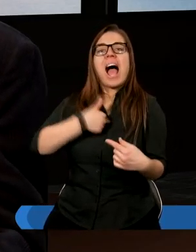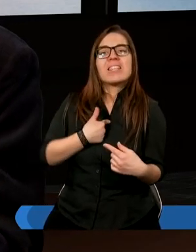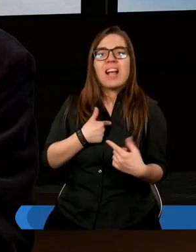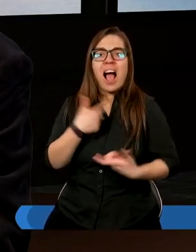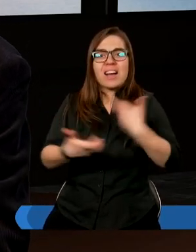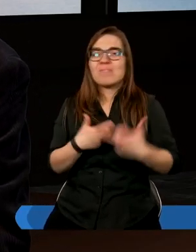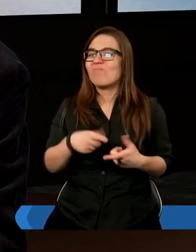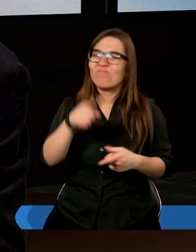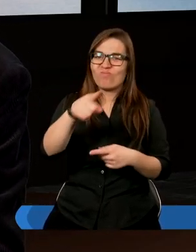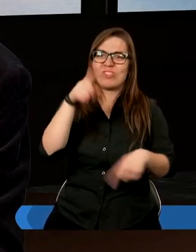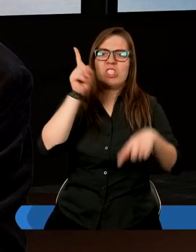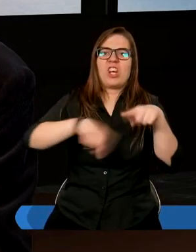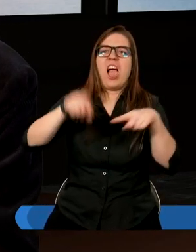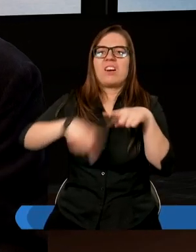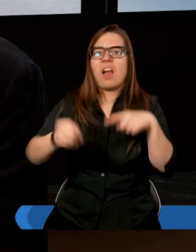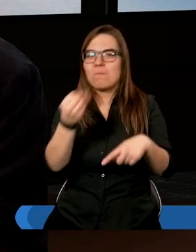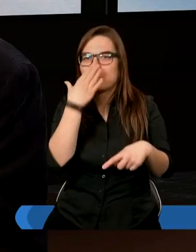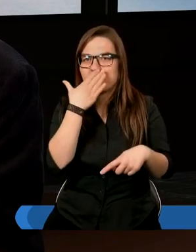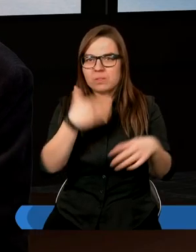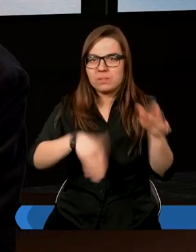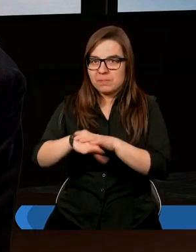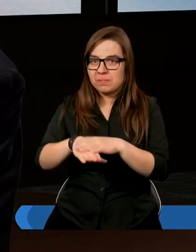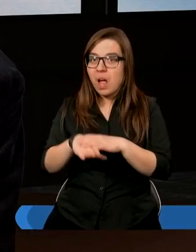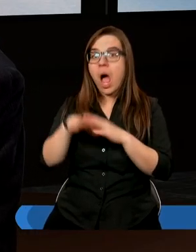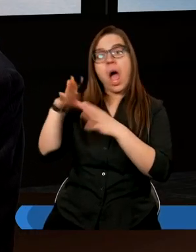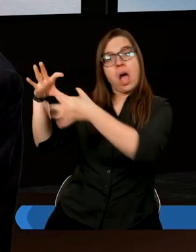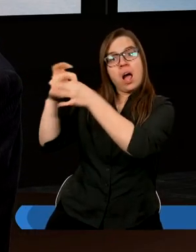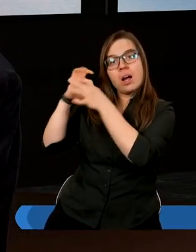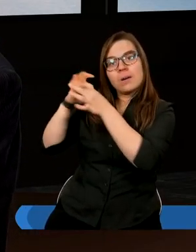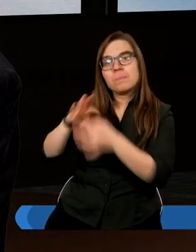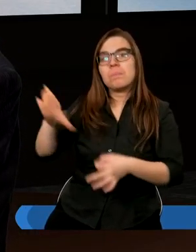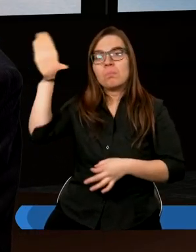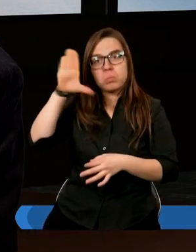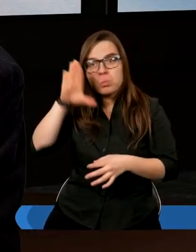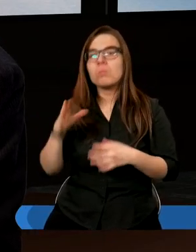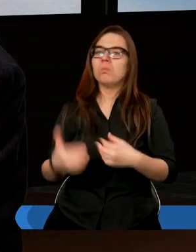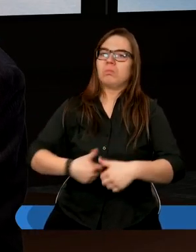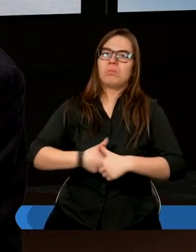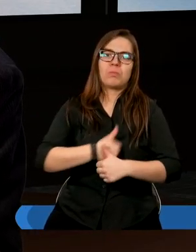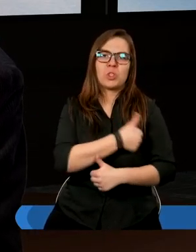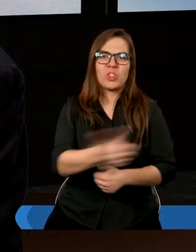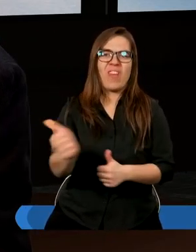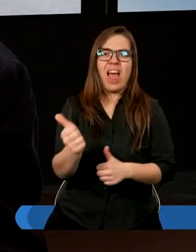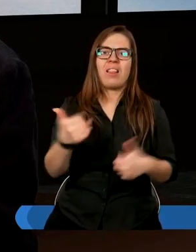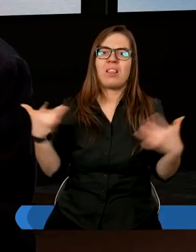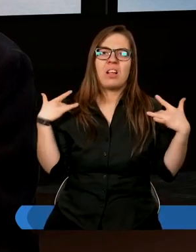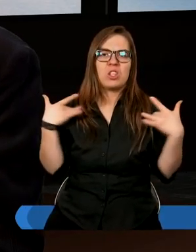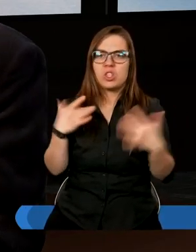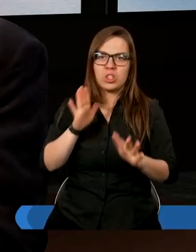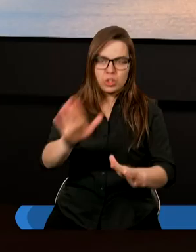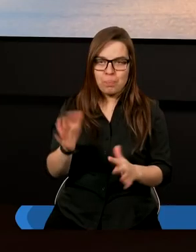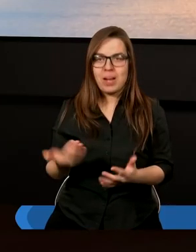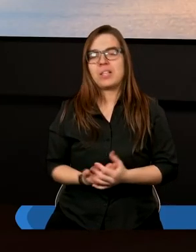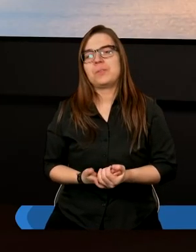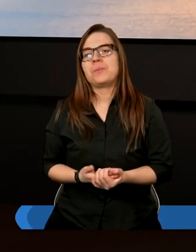z doświadczenia chyba, jako ludzie, jako szafarze dosyć dużo o tym wiemy.